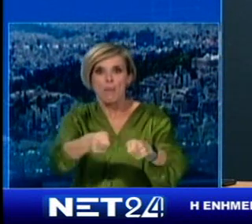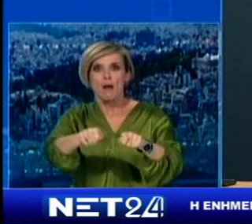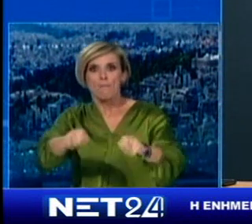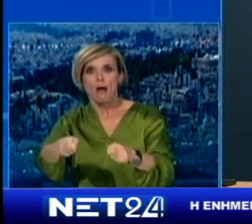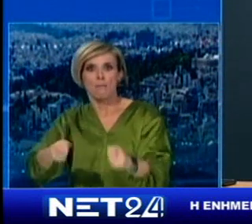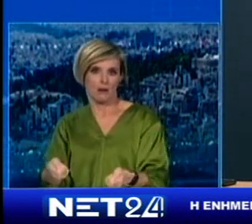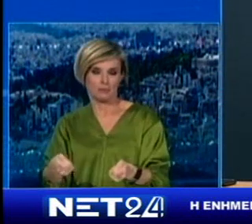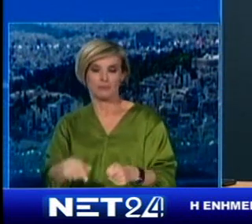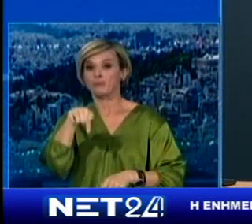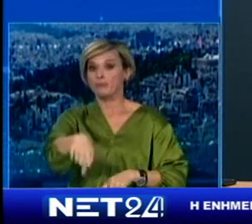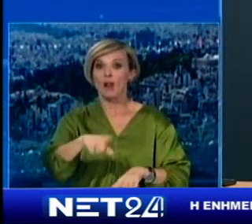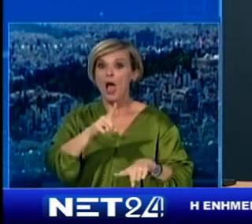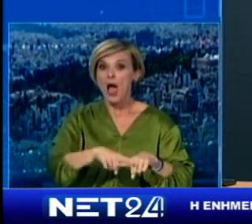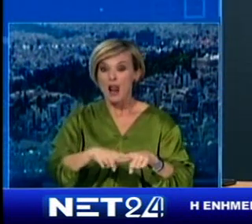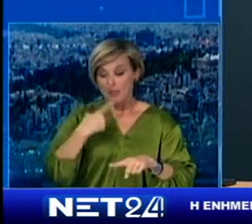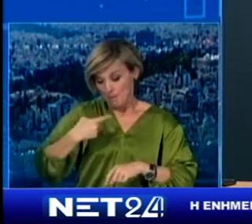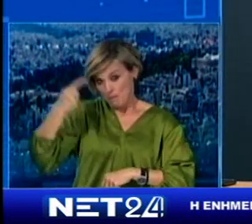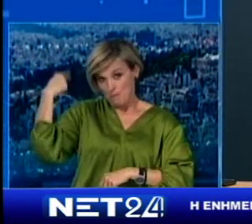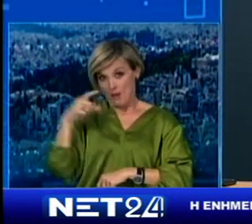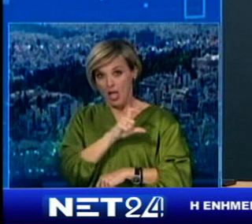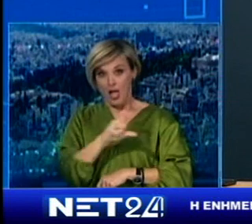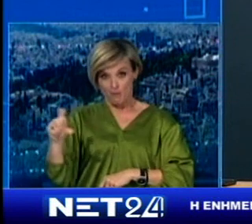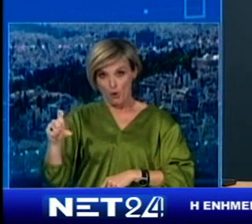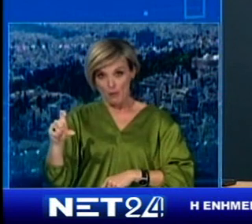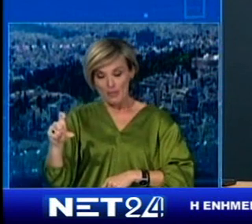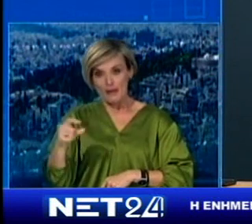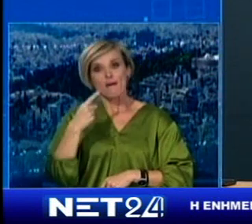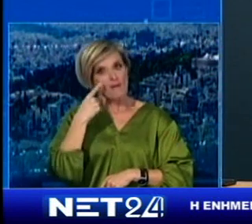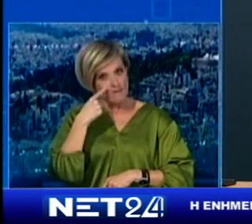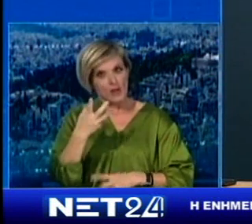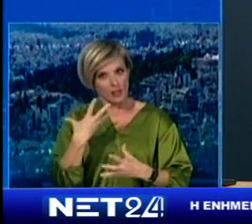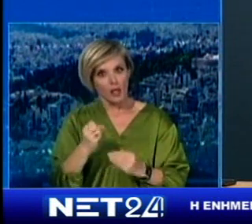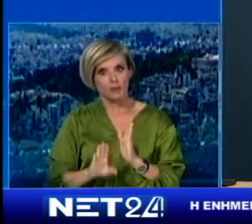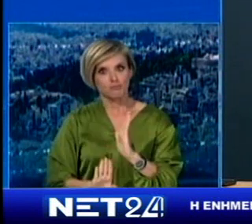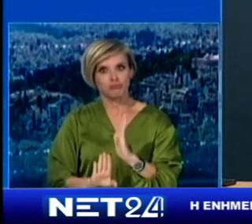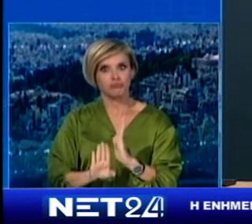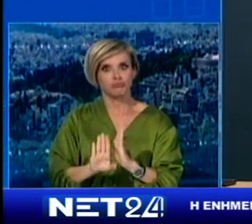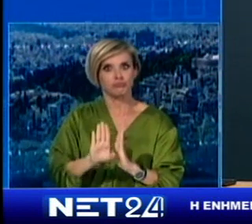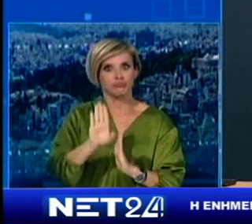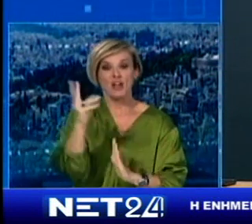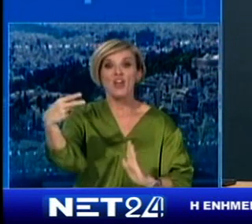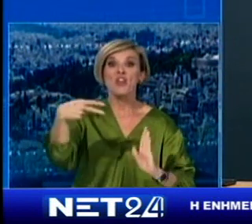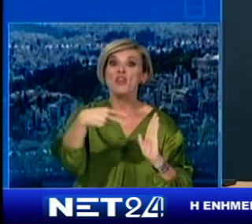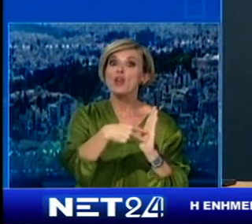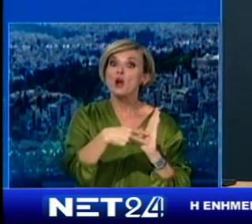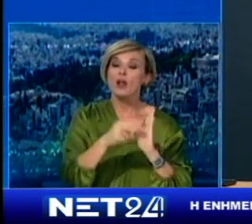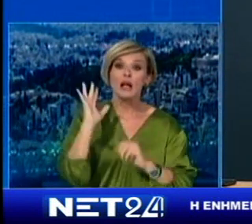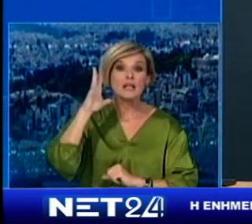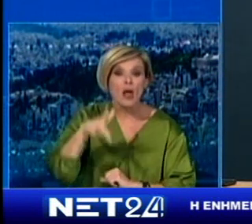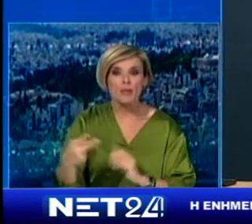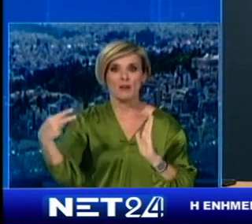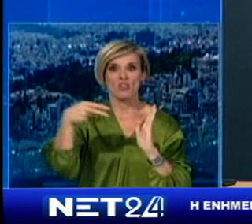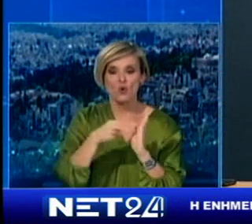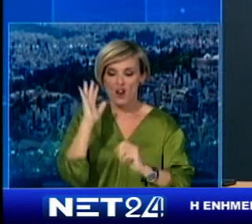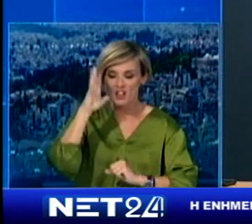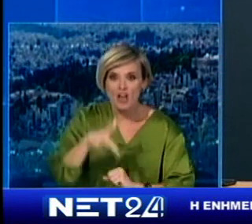Στην Ελλάδα, η επιδημία από την προηγούμενη εβδομάδα έδειξε σημεία εκθετικής αύξησης, ξεπερνώντας πλέον τις 2.000 διαγνώσεις ανά ημέρα, με